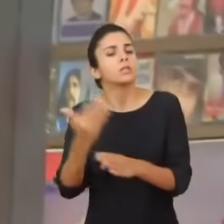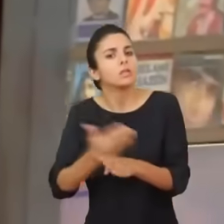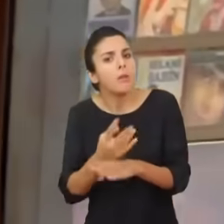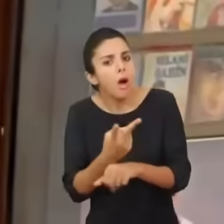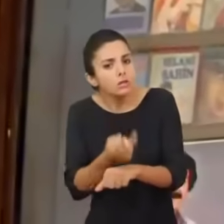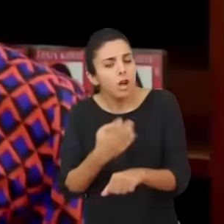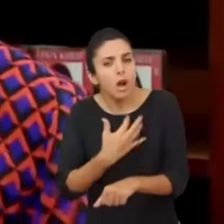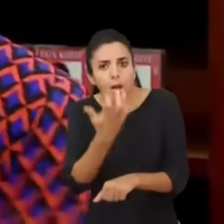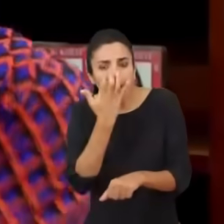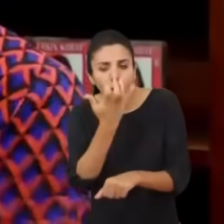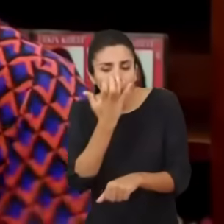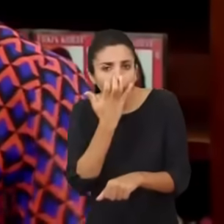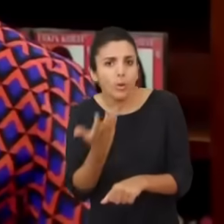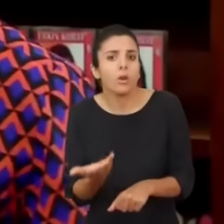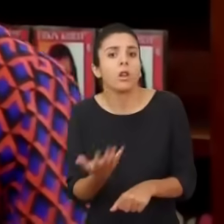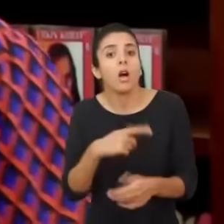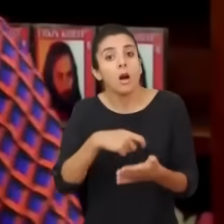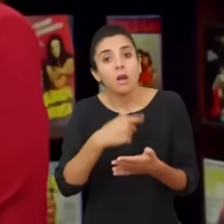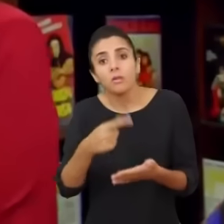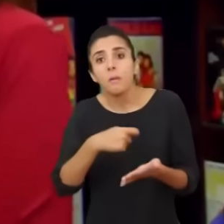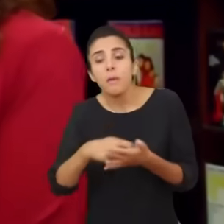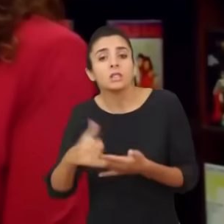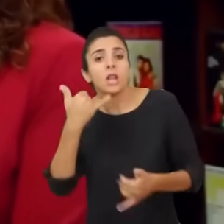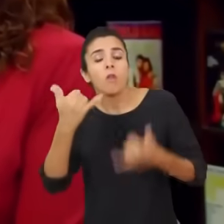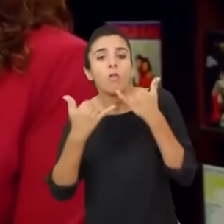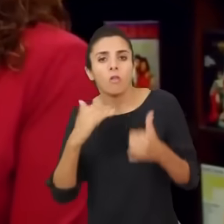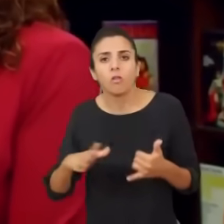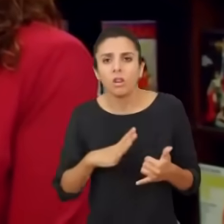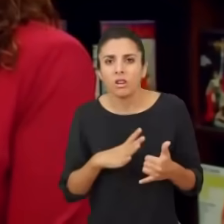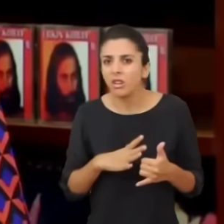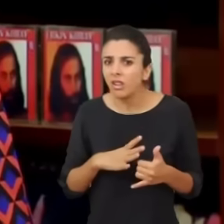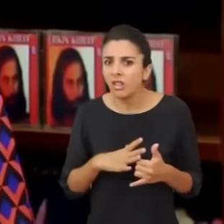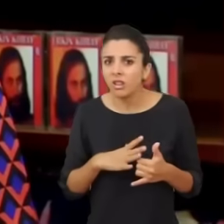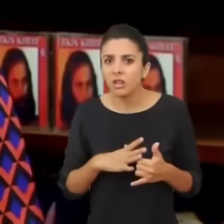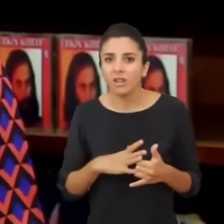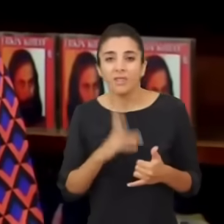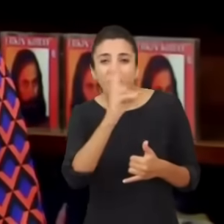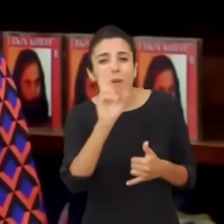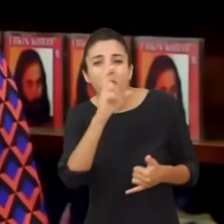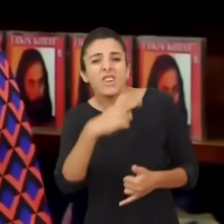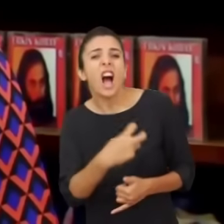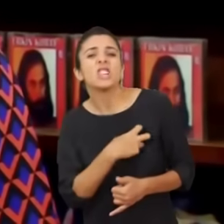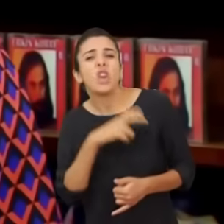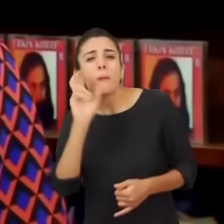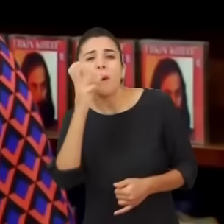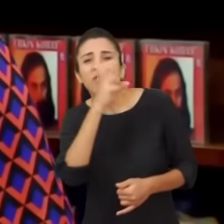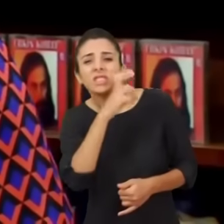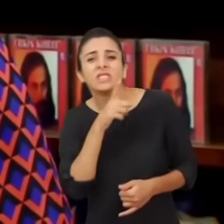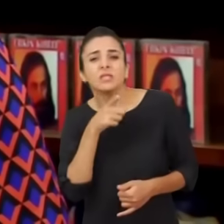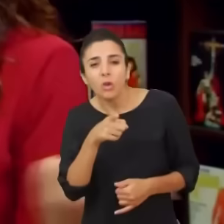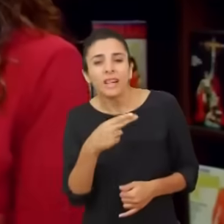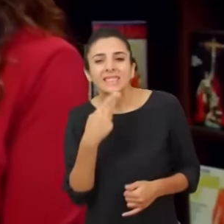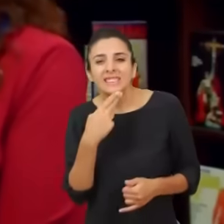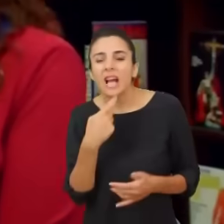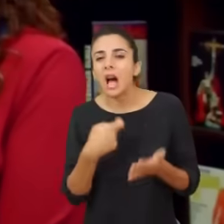Buyurun. İki saattir seni bekliyoruz ya. Mavişin arıyor. Ne yapıyor? Mavişin arıyor, Mavişin.